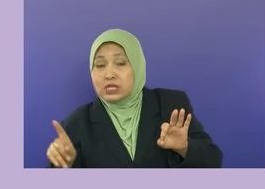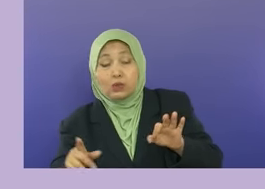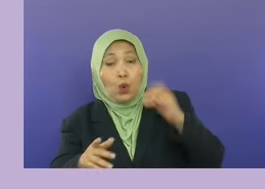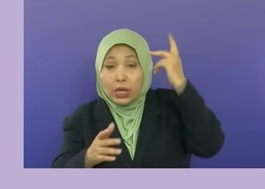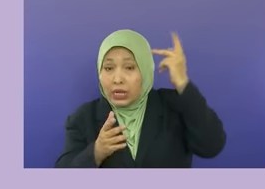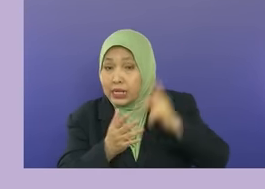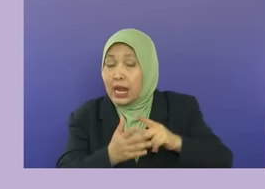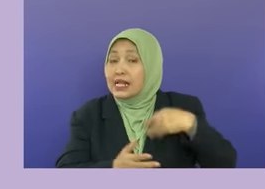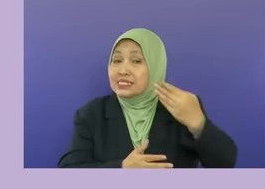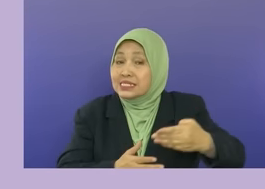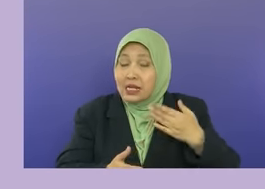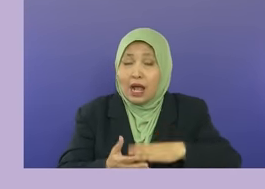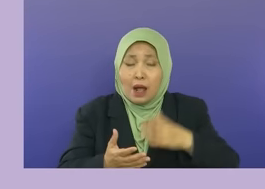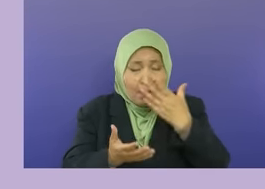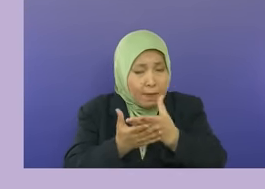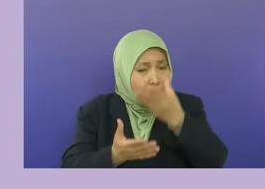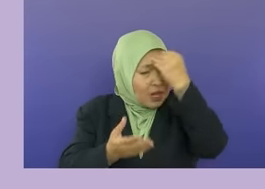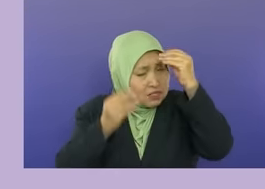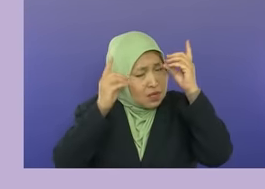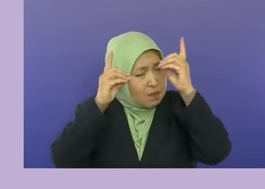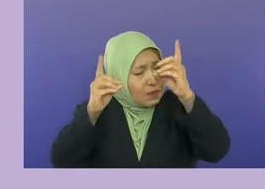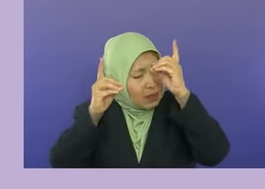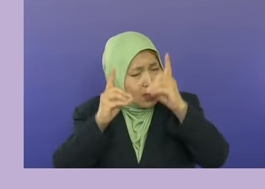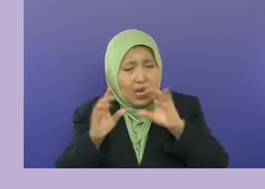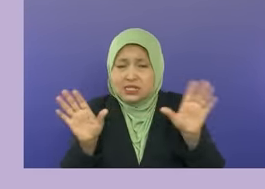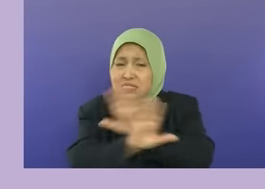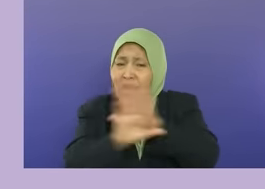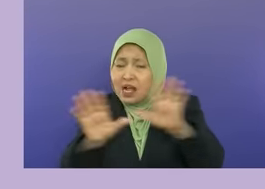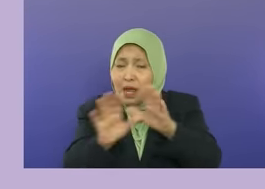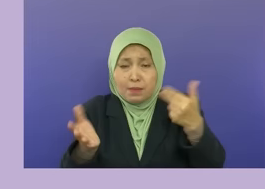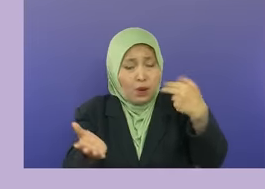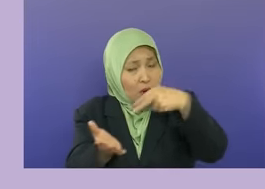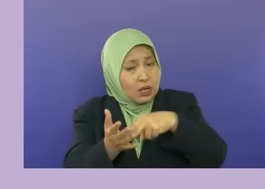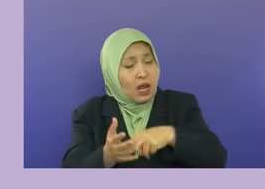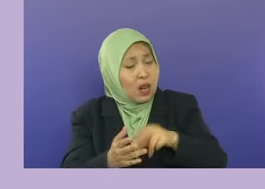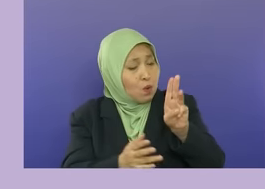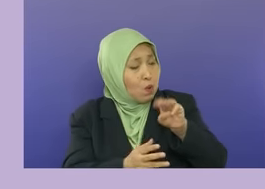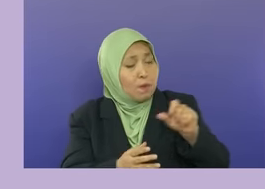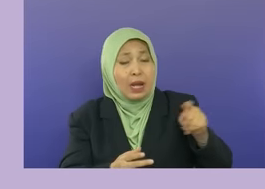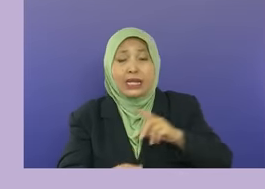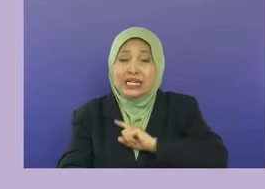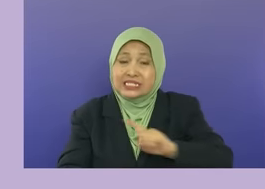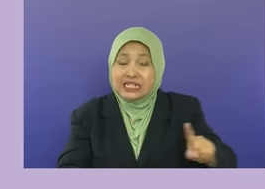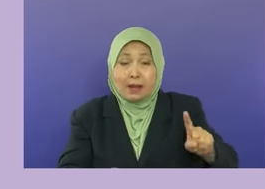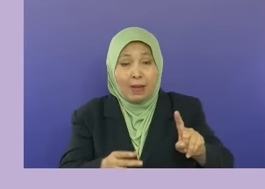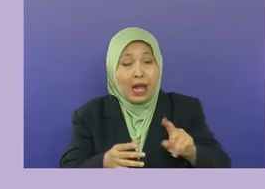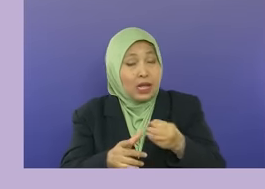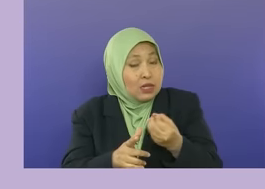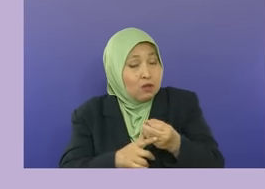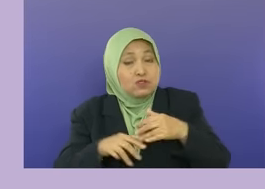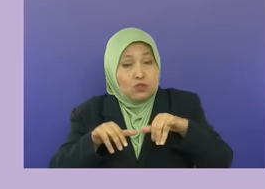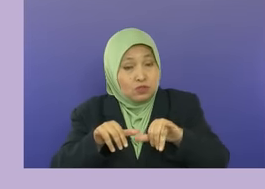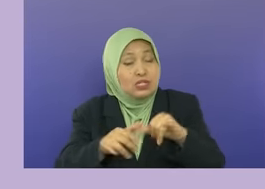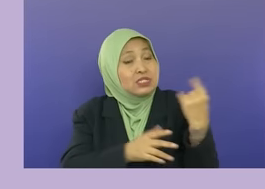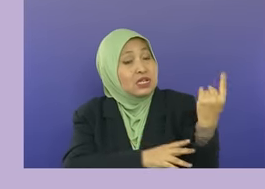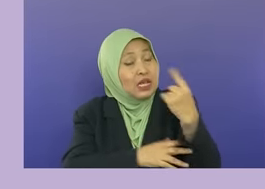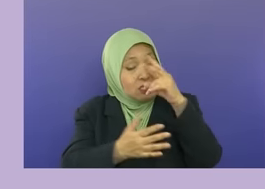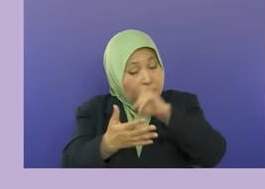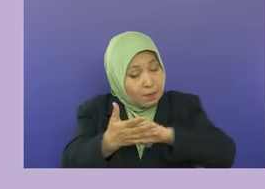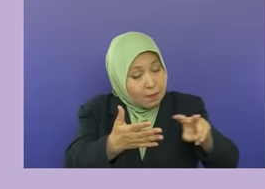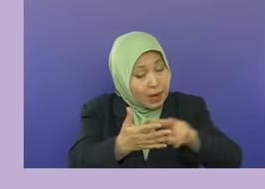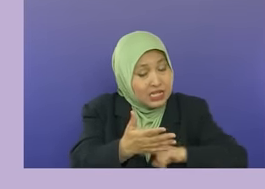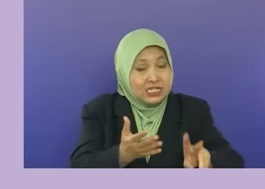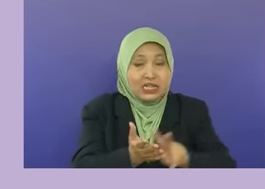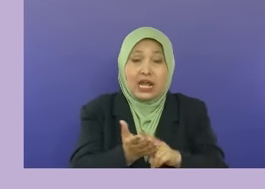dan mengambil iki bar jangan ia berulang dalam kehidupan umat Islam pada ayat Imam ataupun seterusnya senantiasa membaca dan